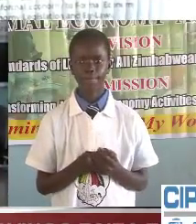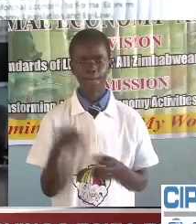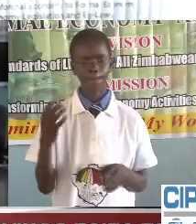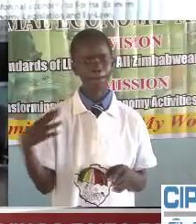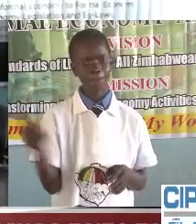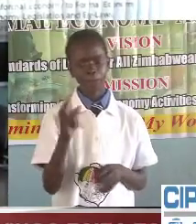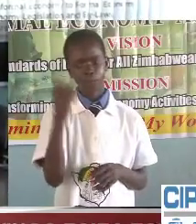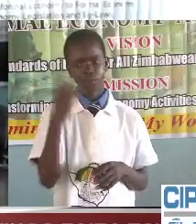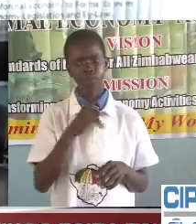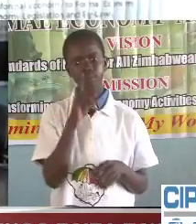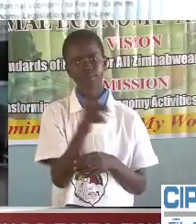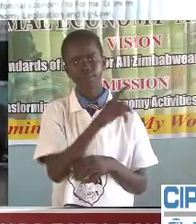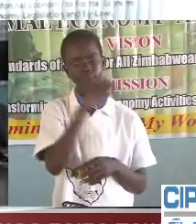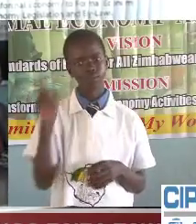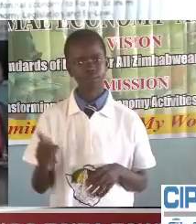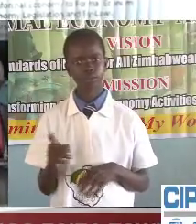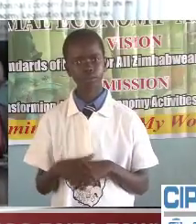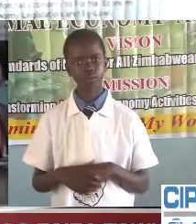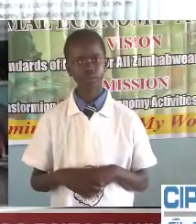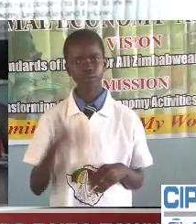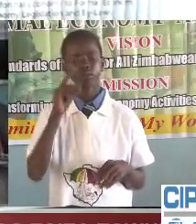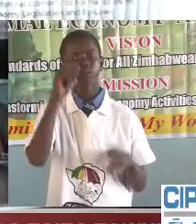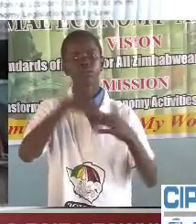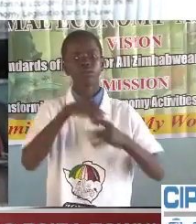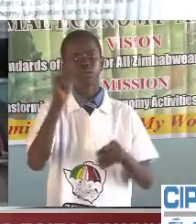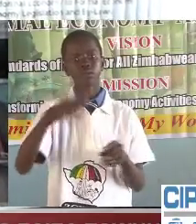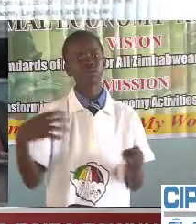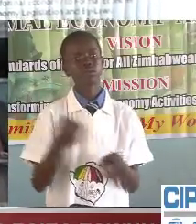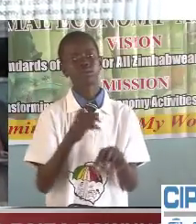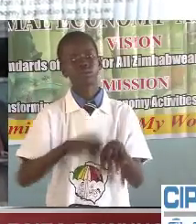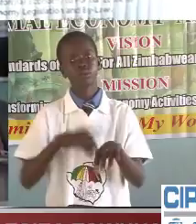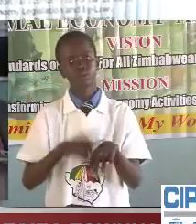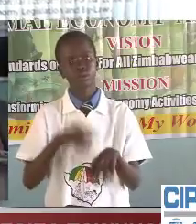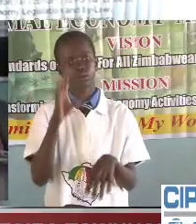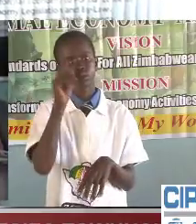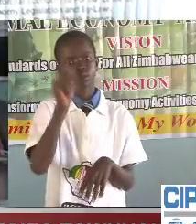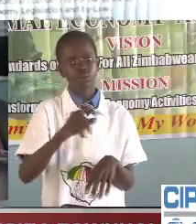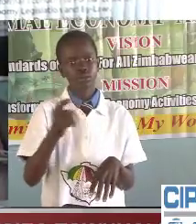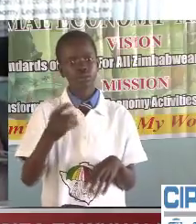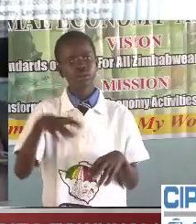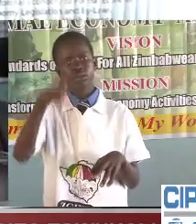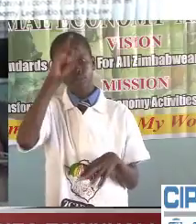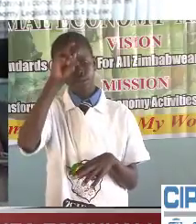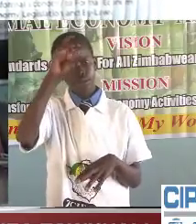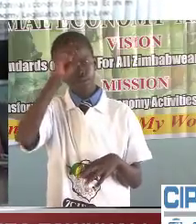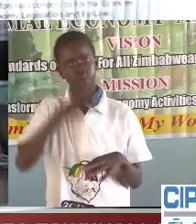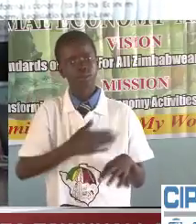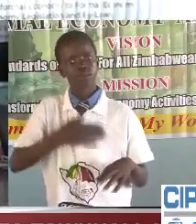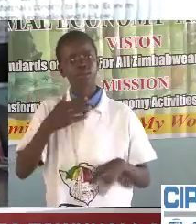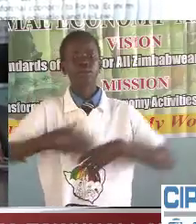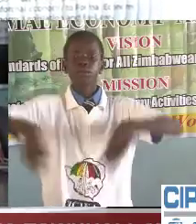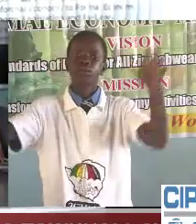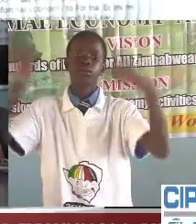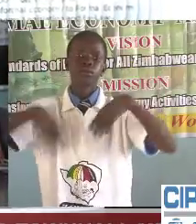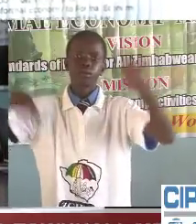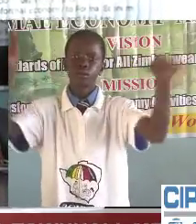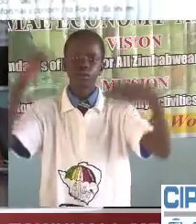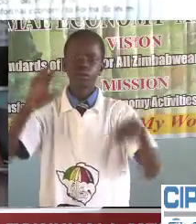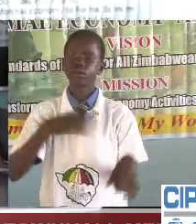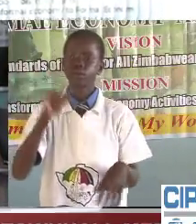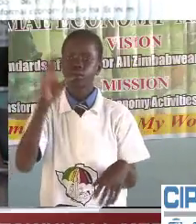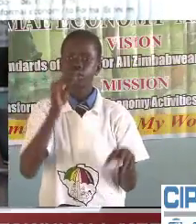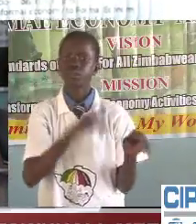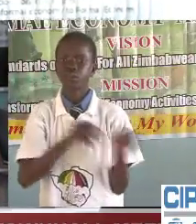yatinofarira kunze kwespace yedu. Saka panapa takuda kudzinga madhimoni ekutya